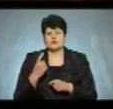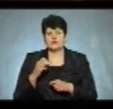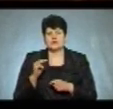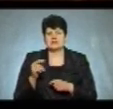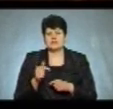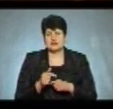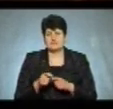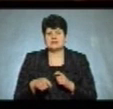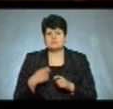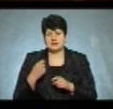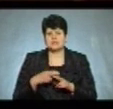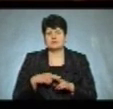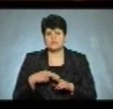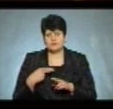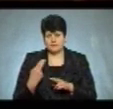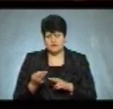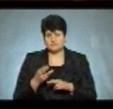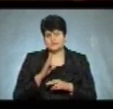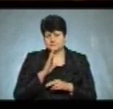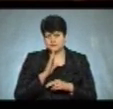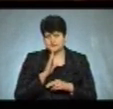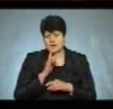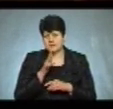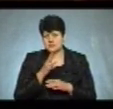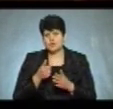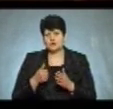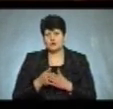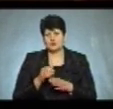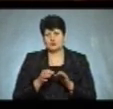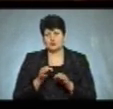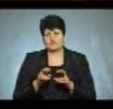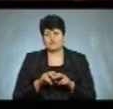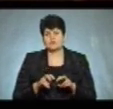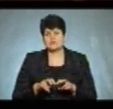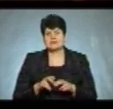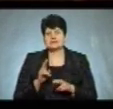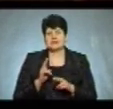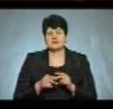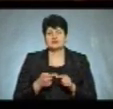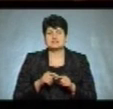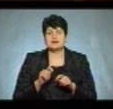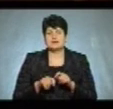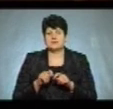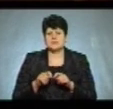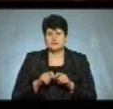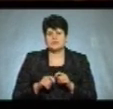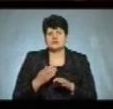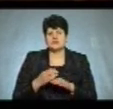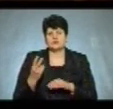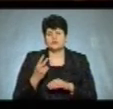гривень. Збитки відшкодовані підозрюваною у злочині під час досудового слідства. Завершено це розслідування за частиною 2